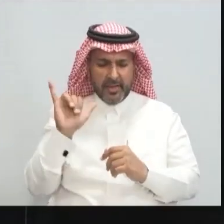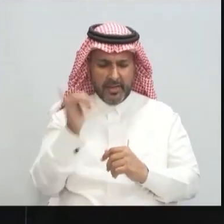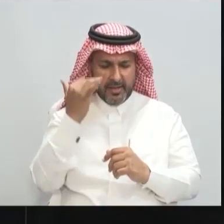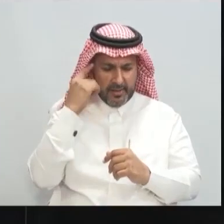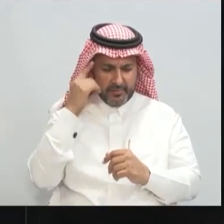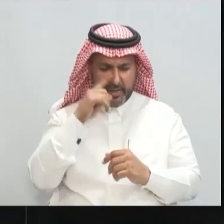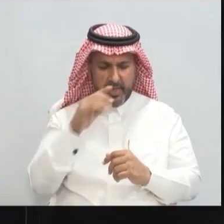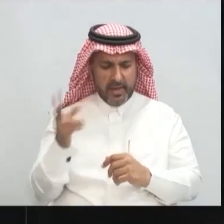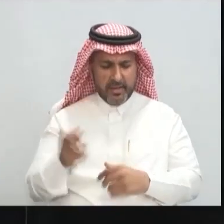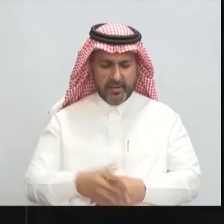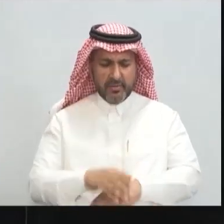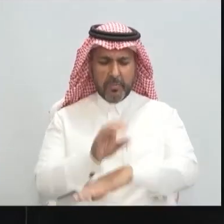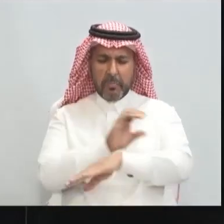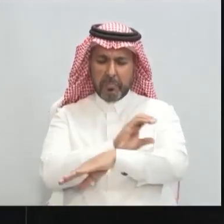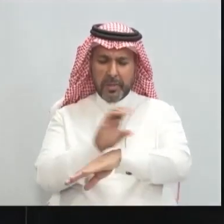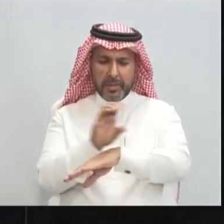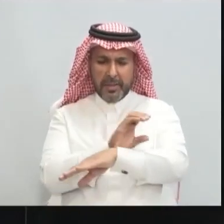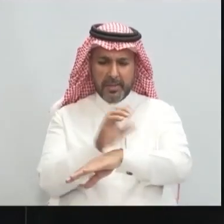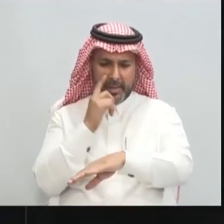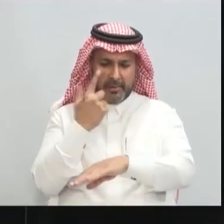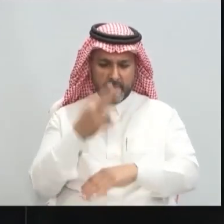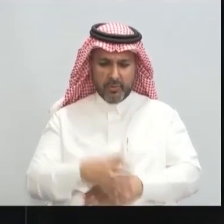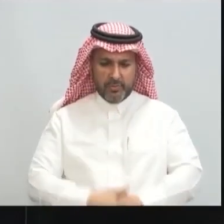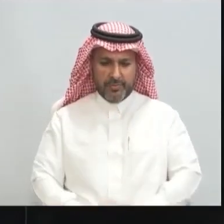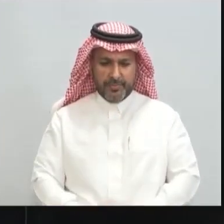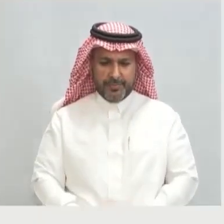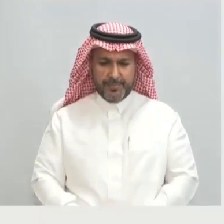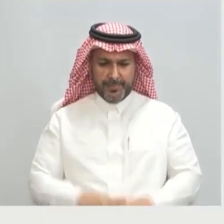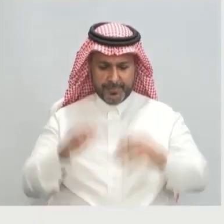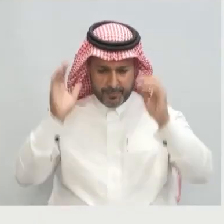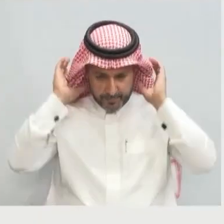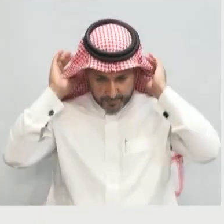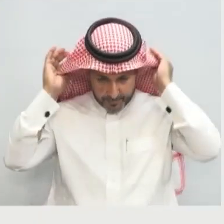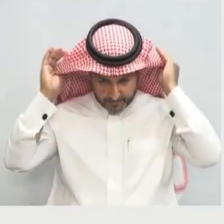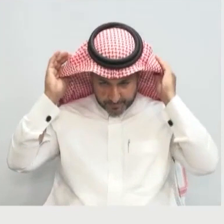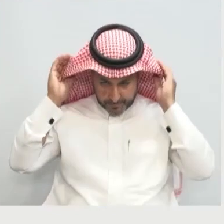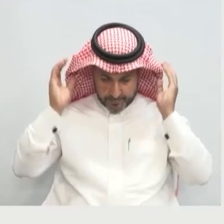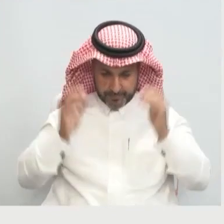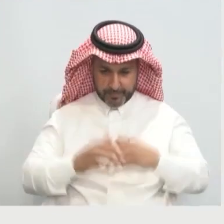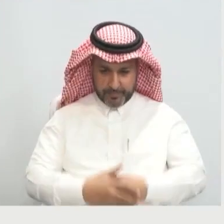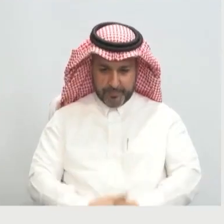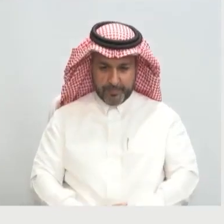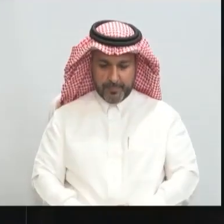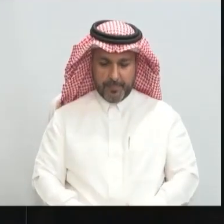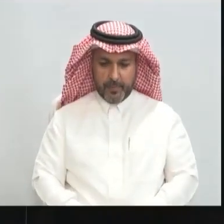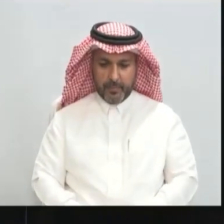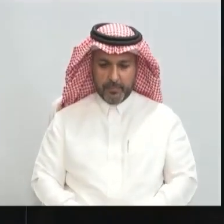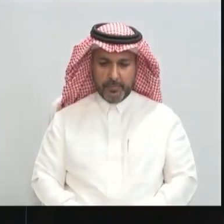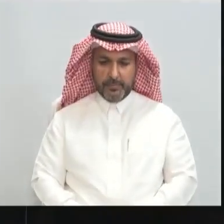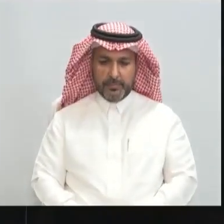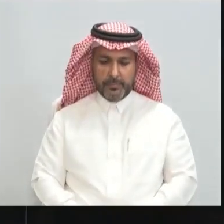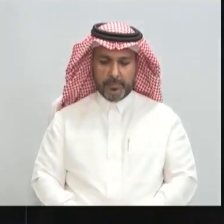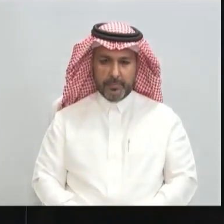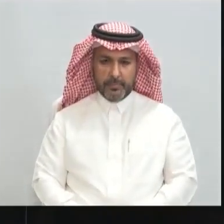ذكرنا واشرنا الى ذلك استخدام قنوات التواصل غير الرسميه والشخصيه نح ذكرنا ايضا قد يكون هنالك